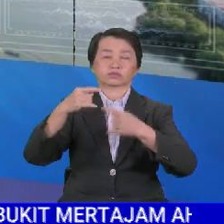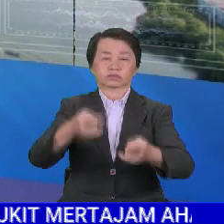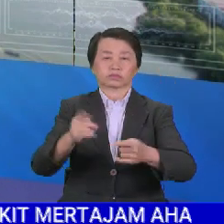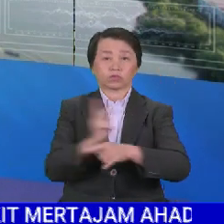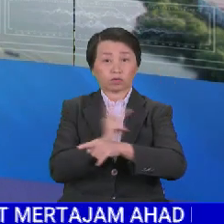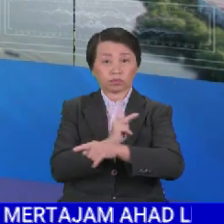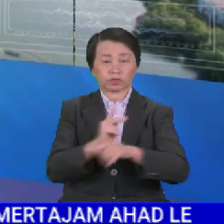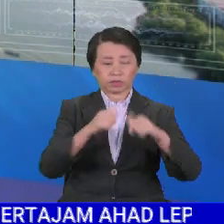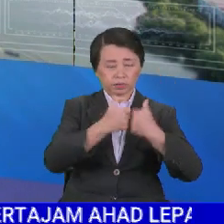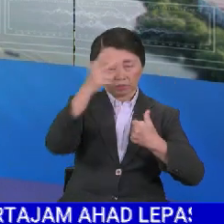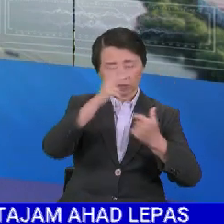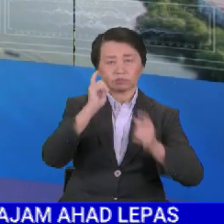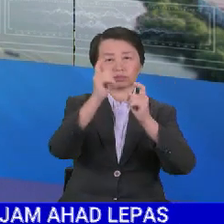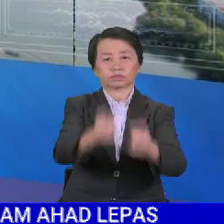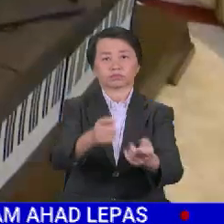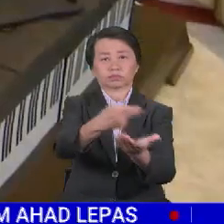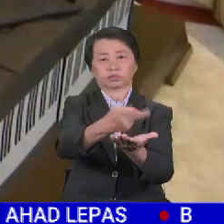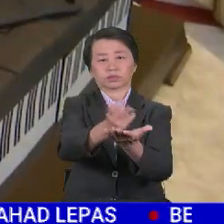dan agensi kerajaan.